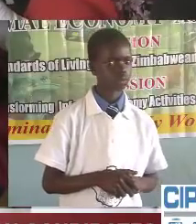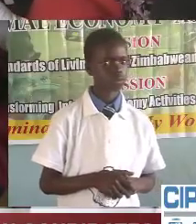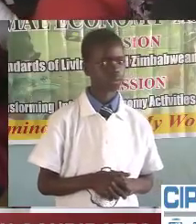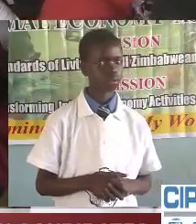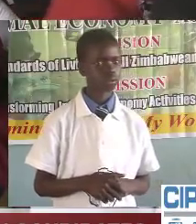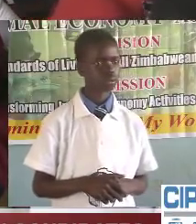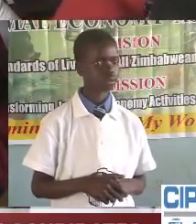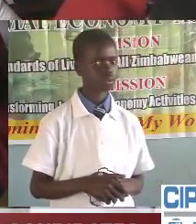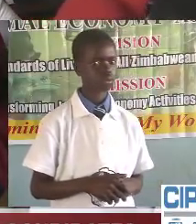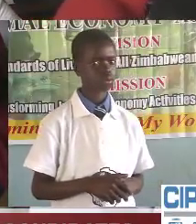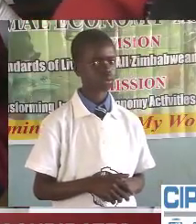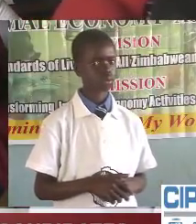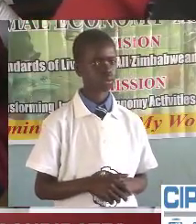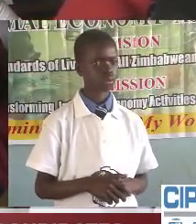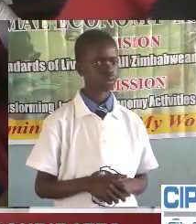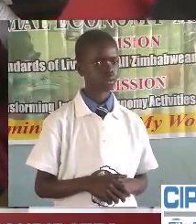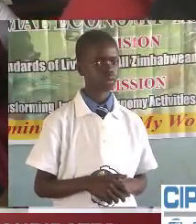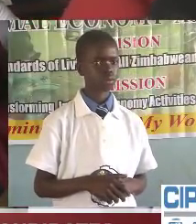mama wanga akasimudza ruoko.